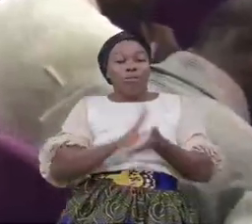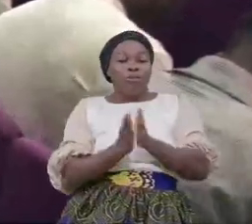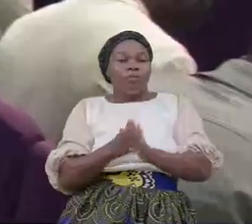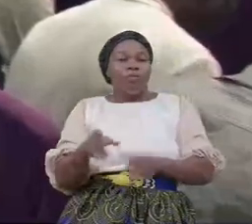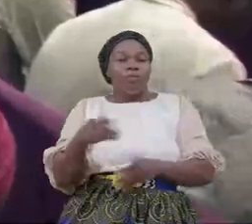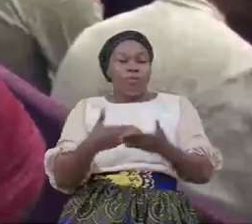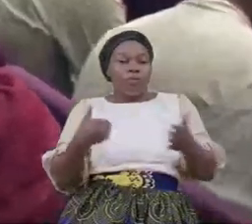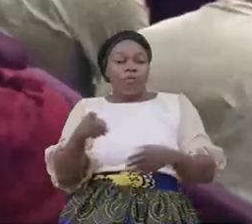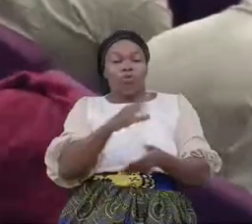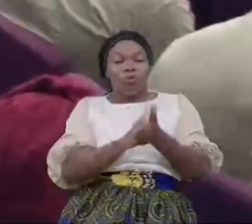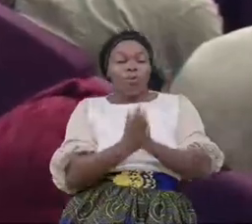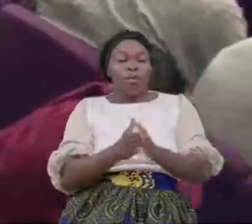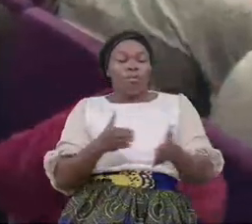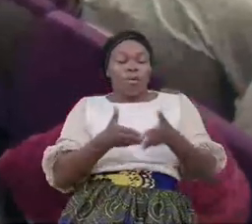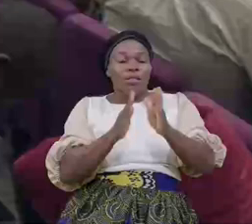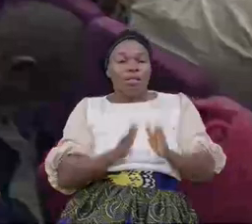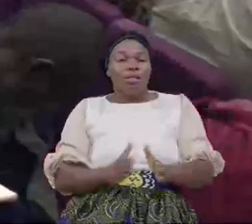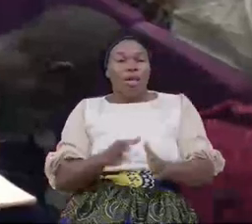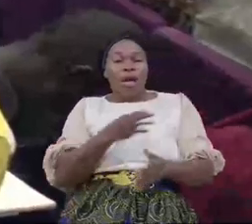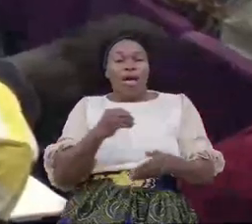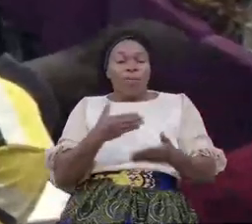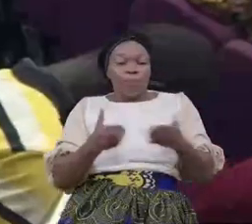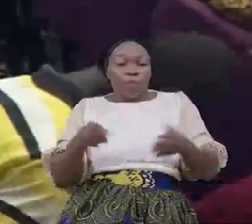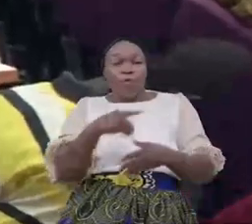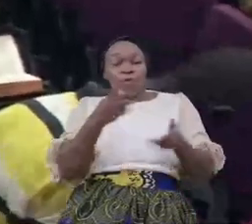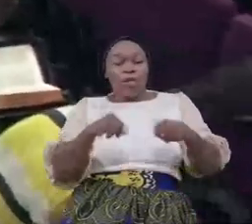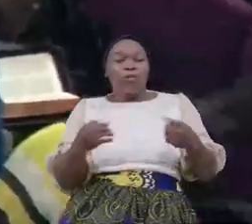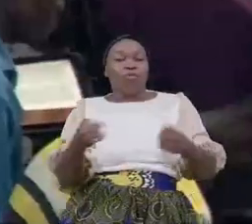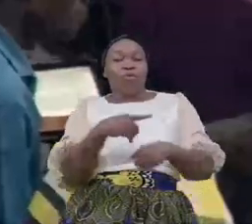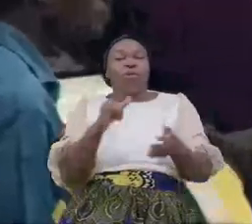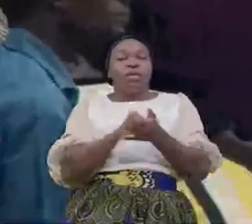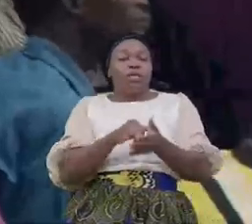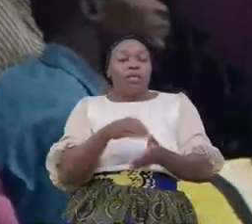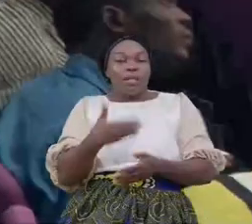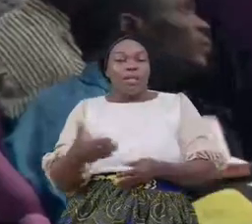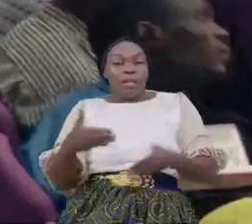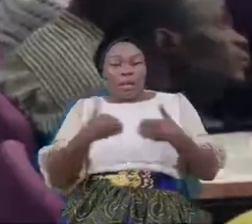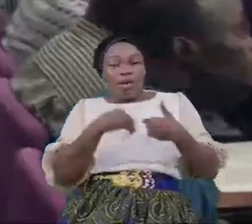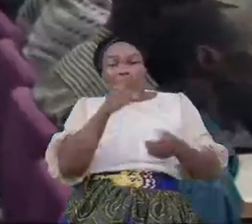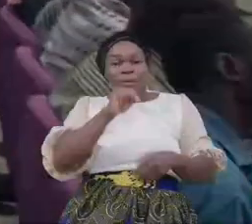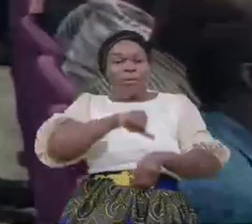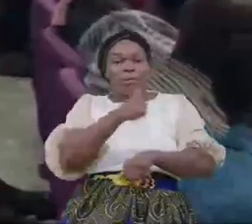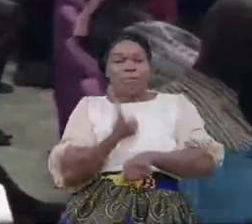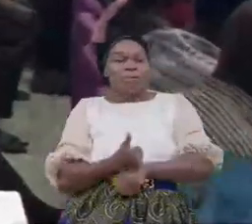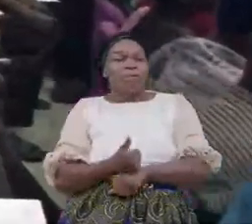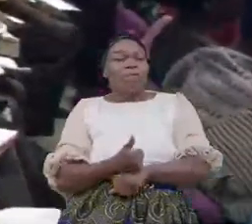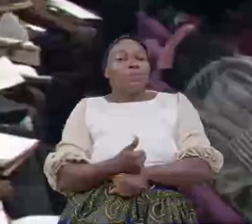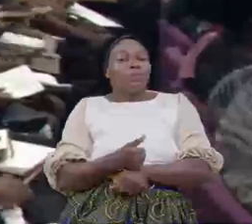que tu ne viennes à ce niveau, avant que tu ne viennes ce jour, la chose là était déjà dite. Ton salut était